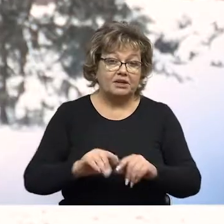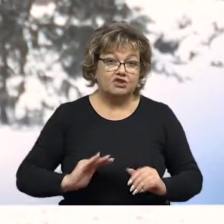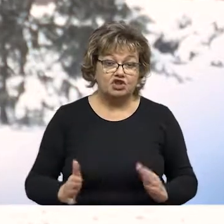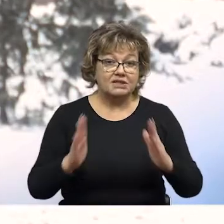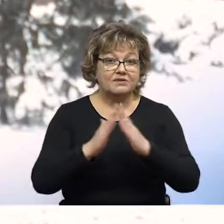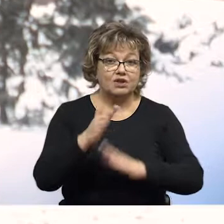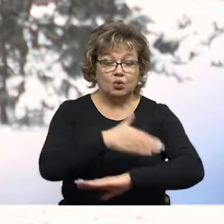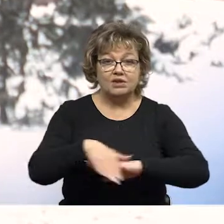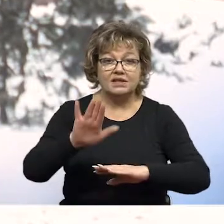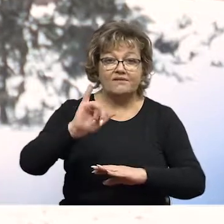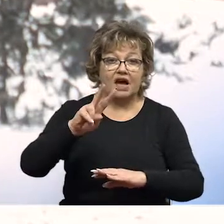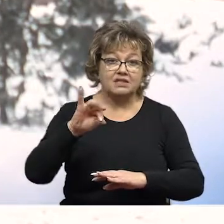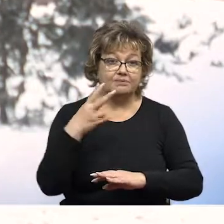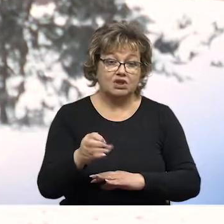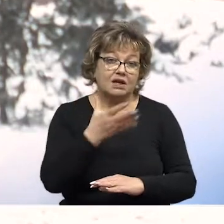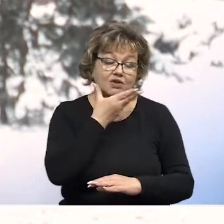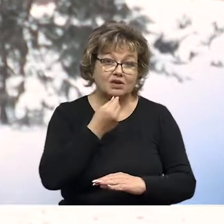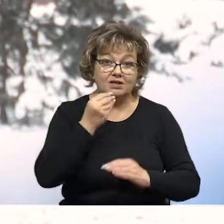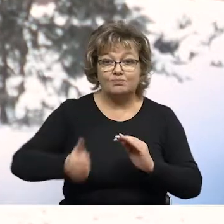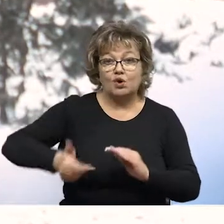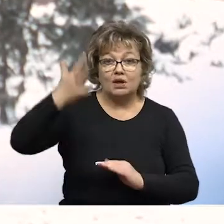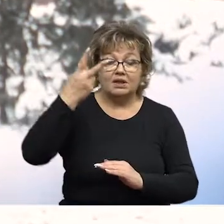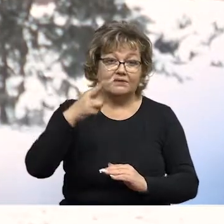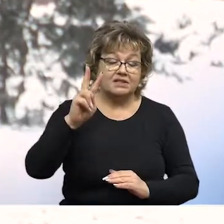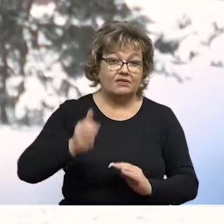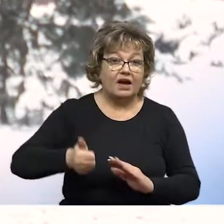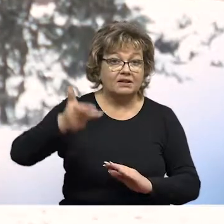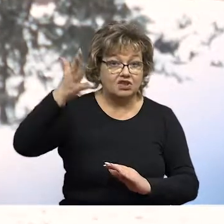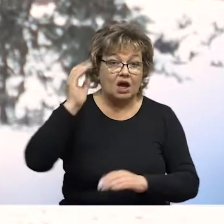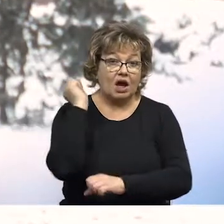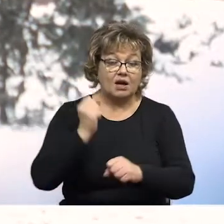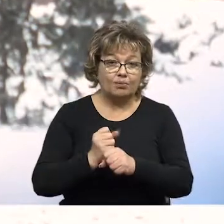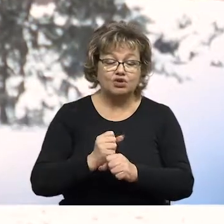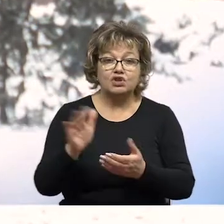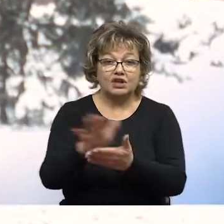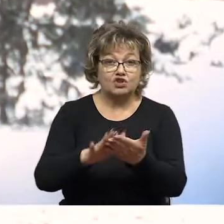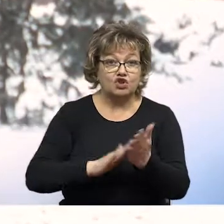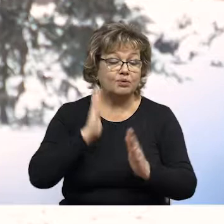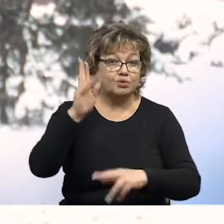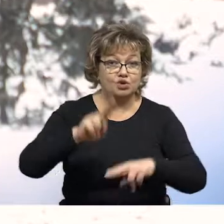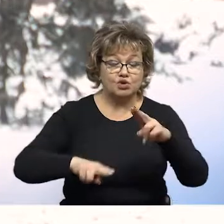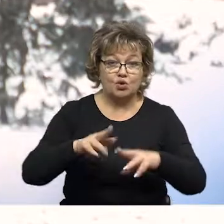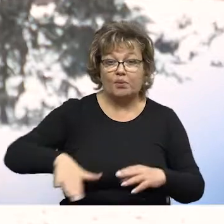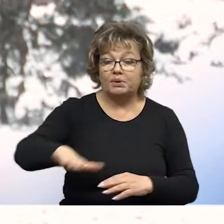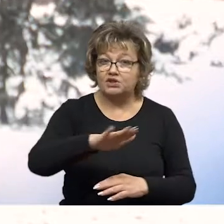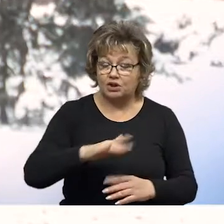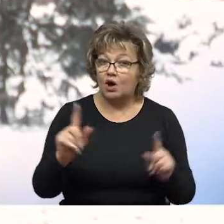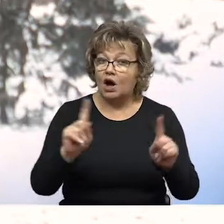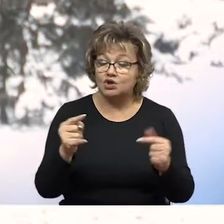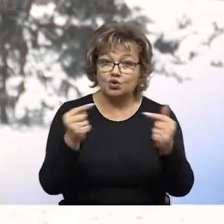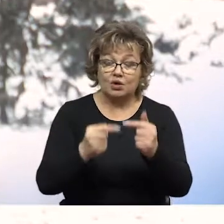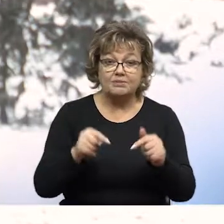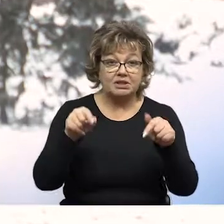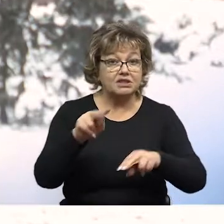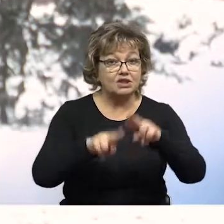Однообразие частного сектора на улице Вяземской разукрасит многоэтажка в 22 этажа. Рабочие уже вовсю расчищают будущую стройплощадку, а вот